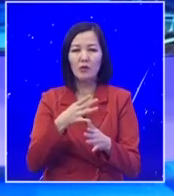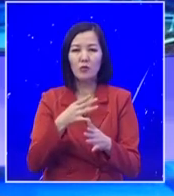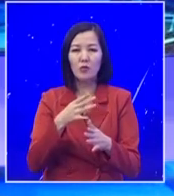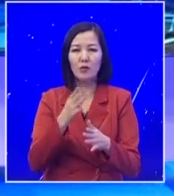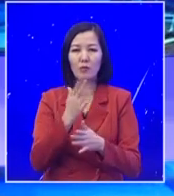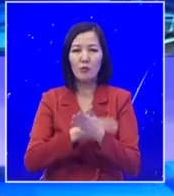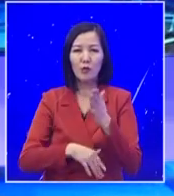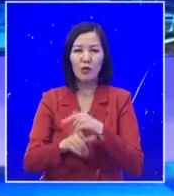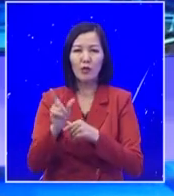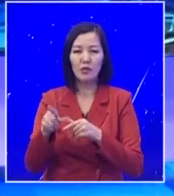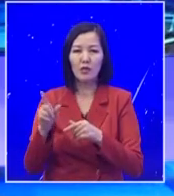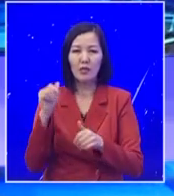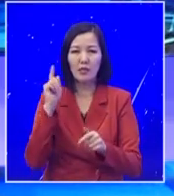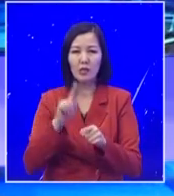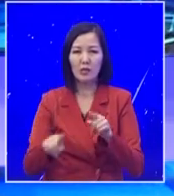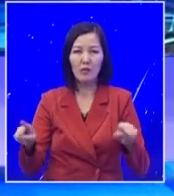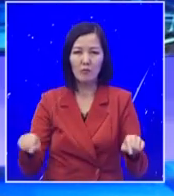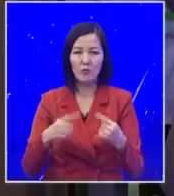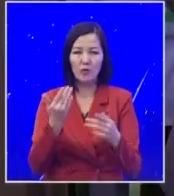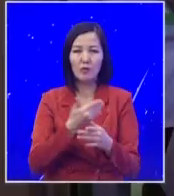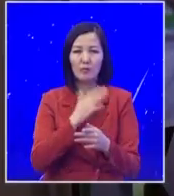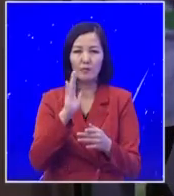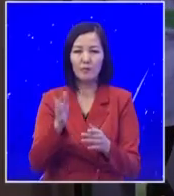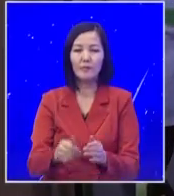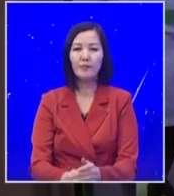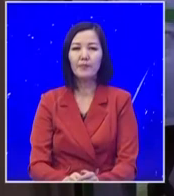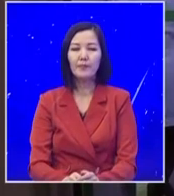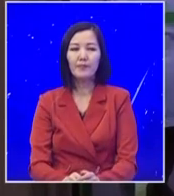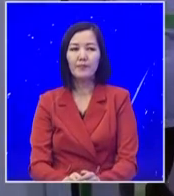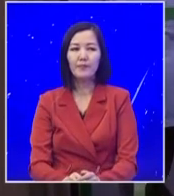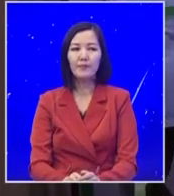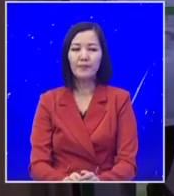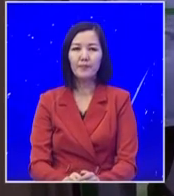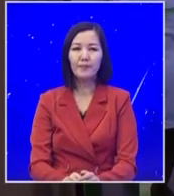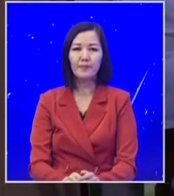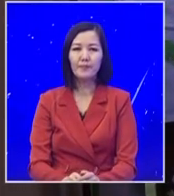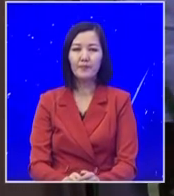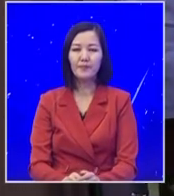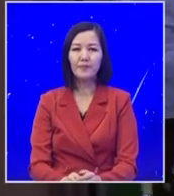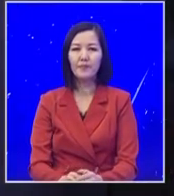мүгедек жандарды жылдам оңалтпақ.